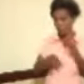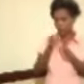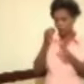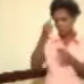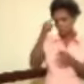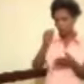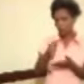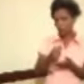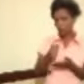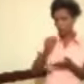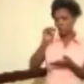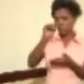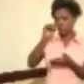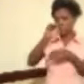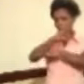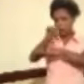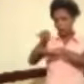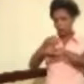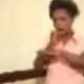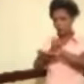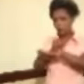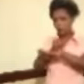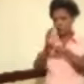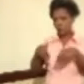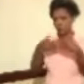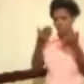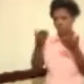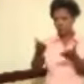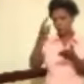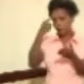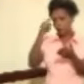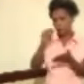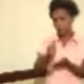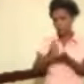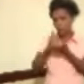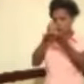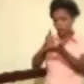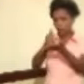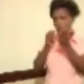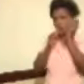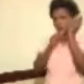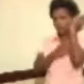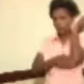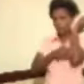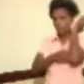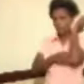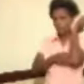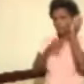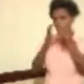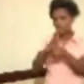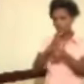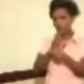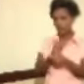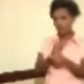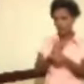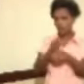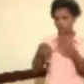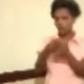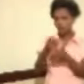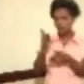de l'international. L'international, il y a de quoi qui mal dépensé. Nous gagnons 132 millions que nous avons dans la lutte contre la fraude,